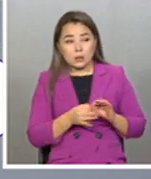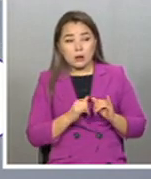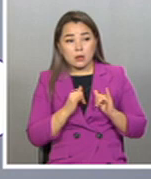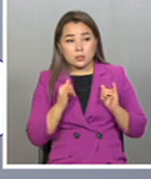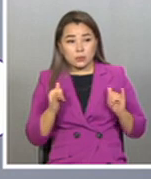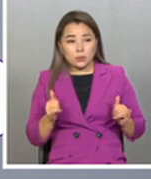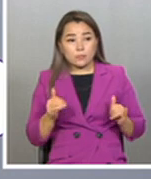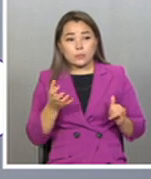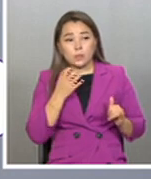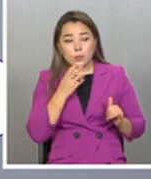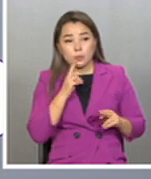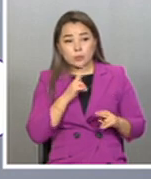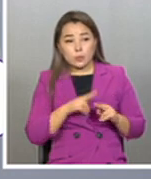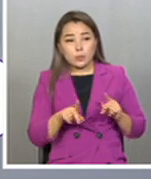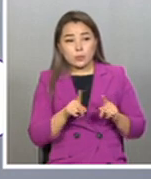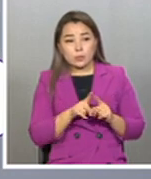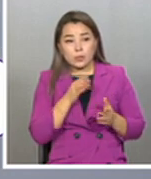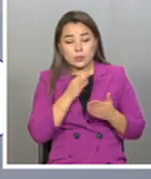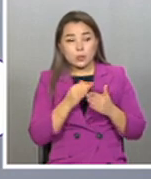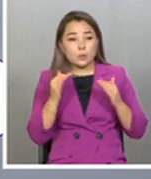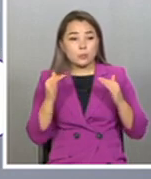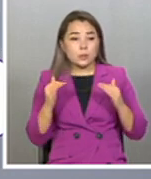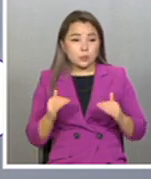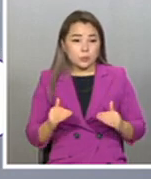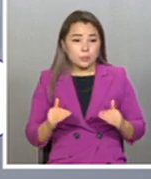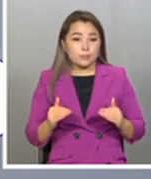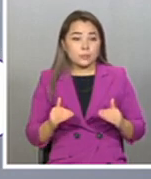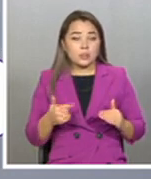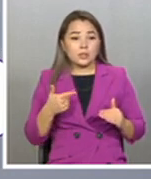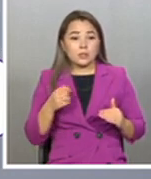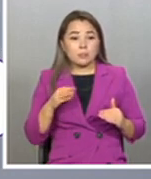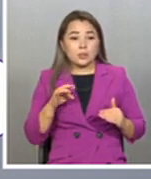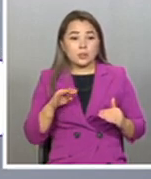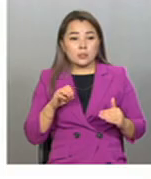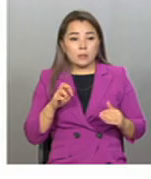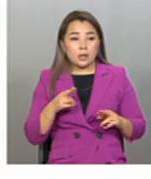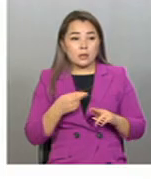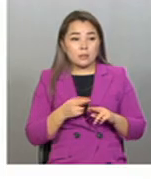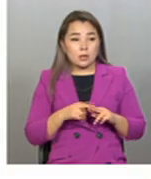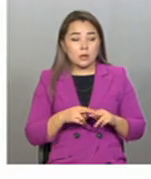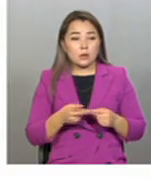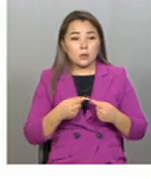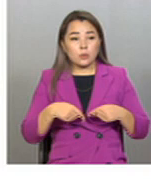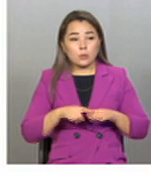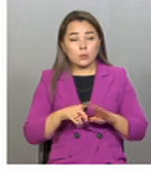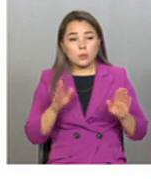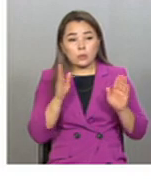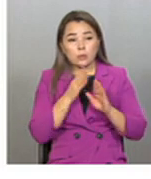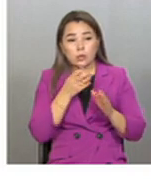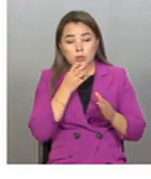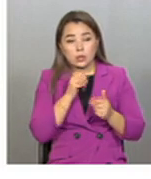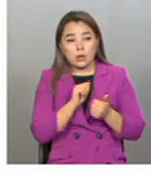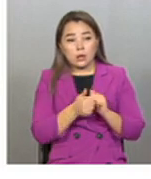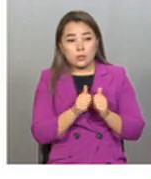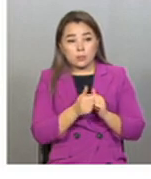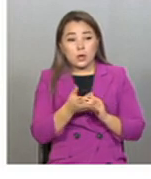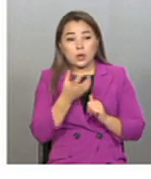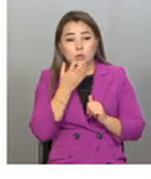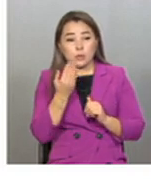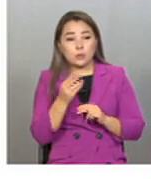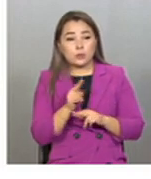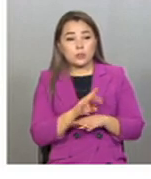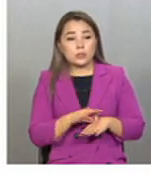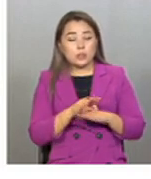жылу жоғалтуды төмендету. Гипертермия – қоршаған ортамен жылу алмасу және жылу түзілуді